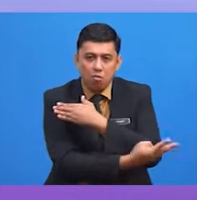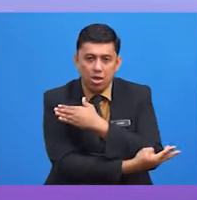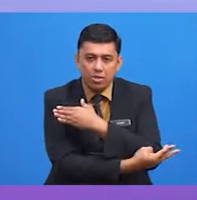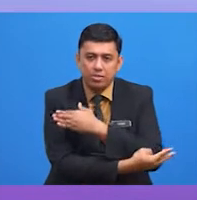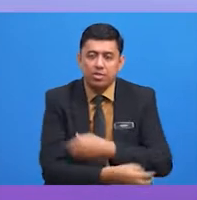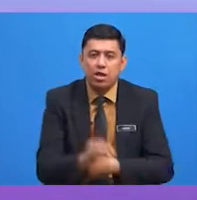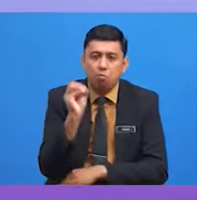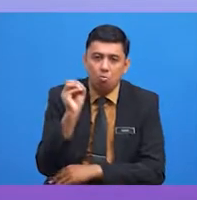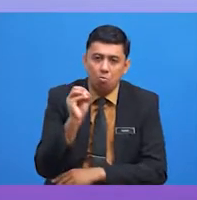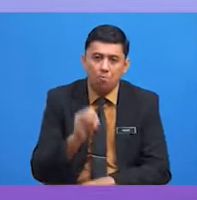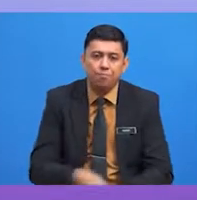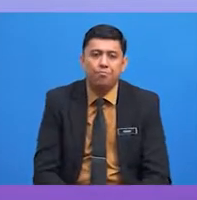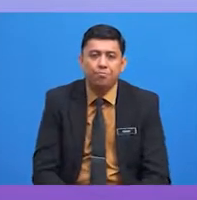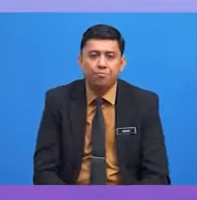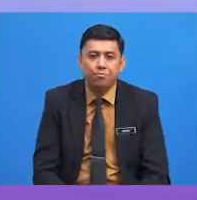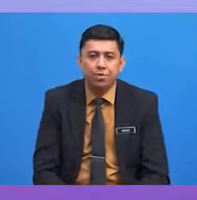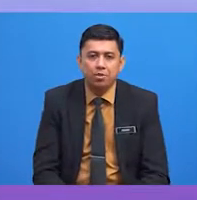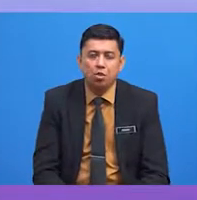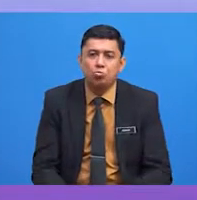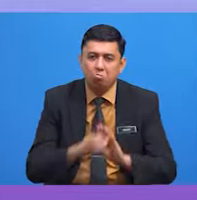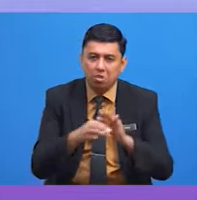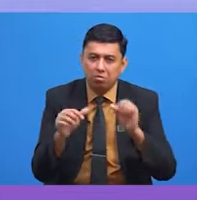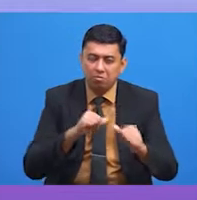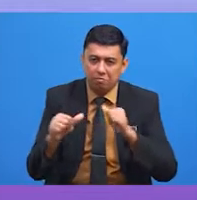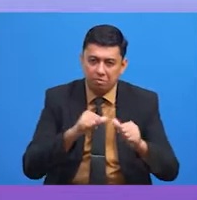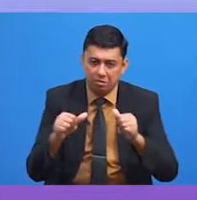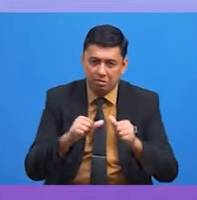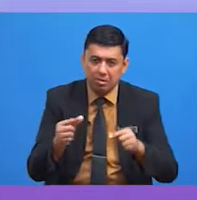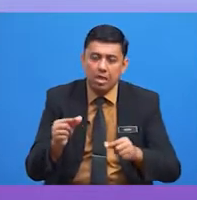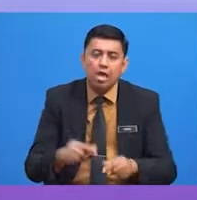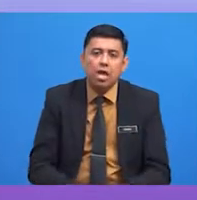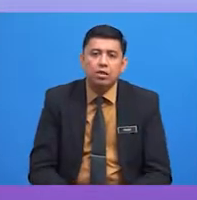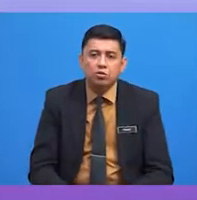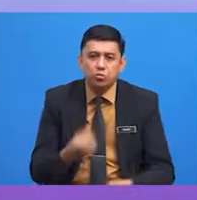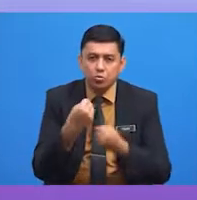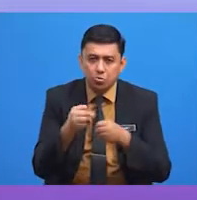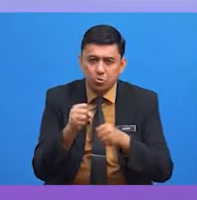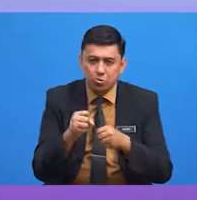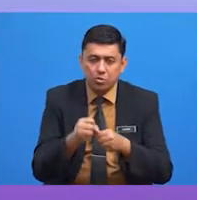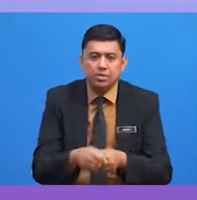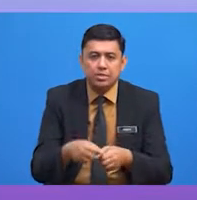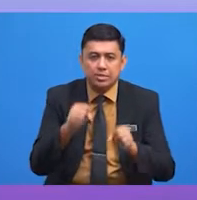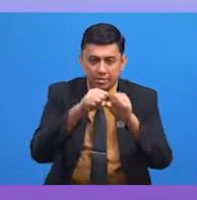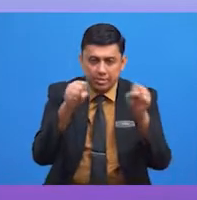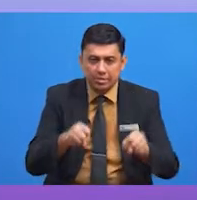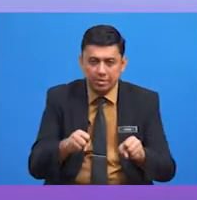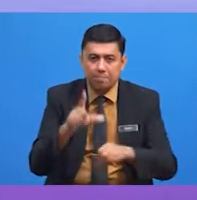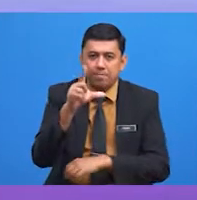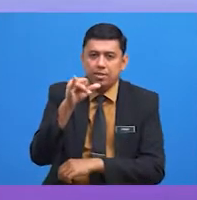berkaitan dengan aktiviti dan kegiatan sukan. Sistem liga merupakan satu-satunya